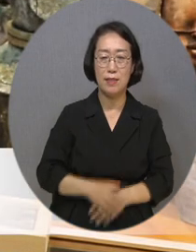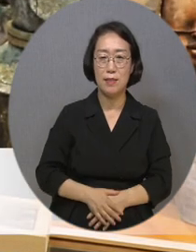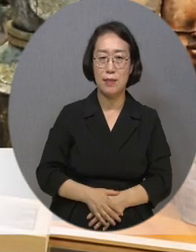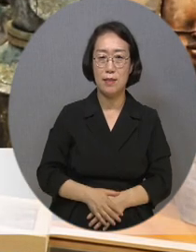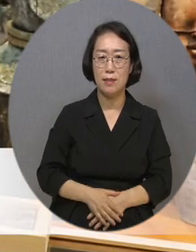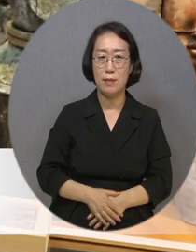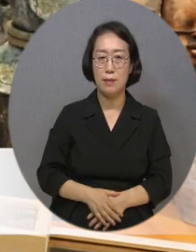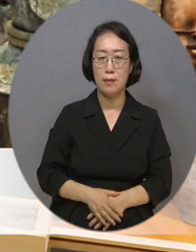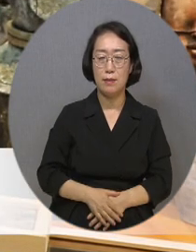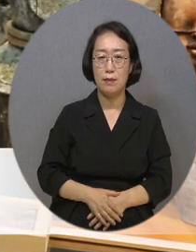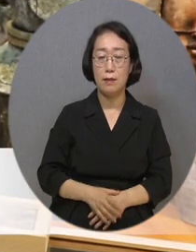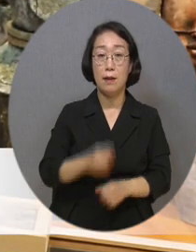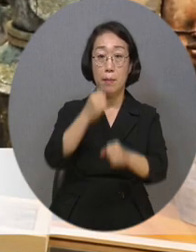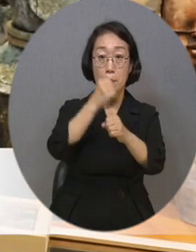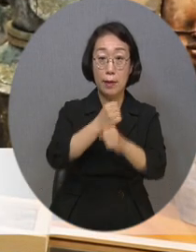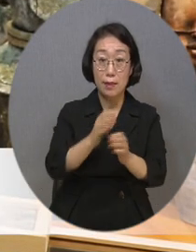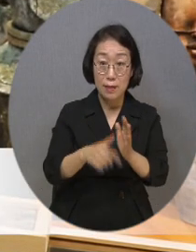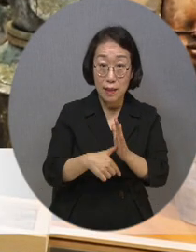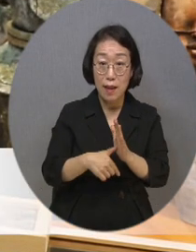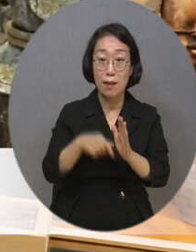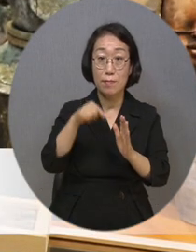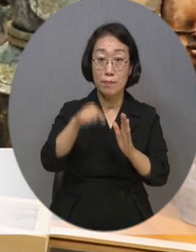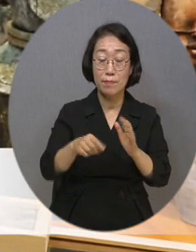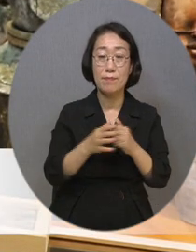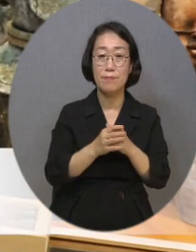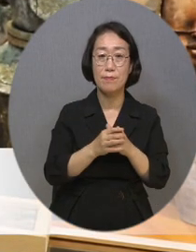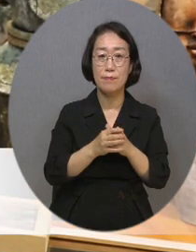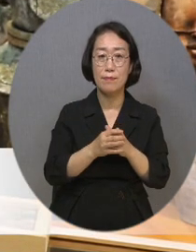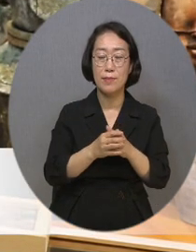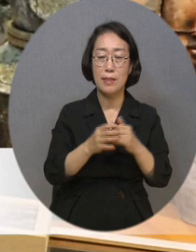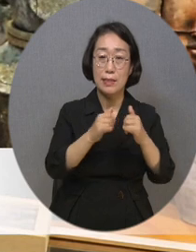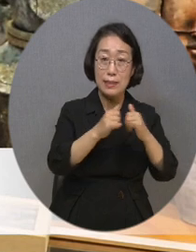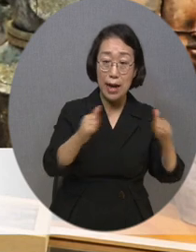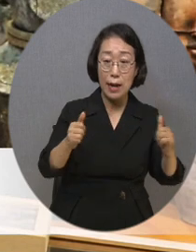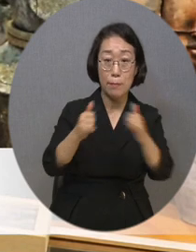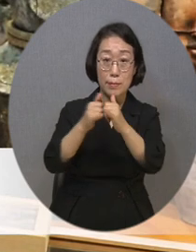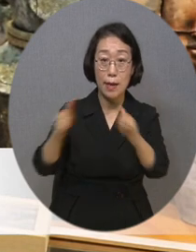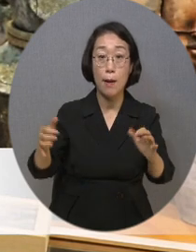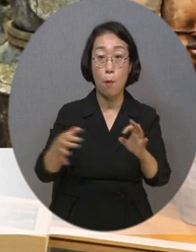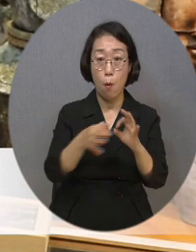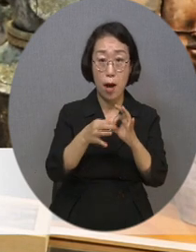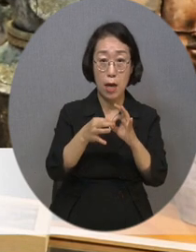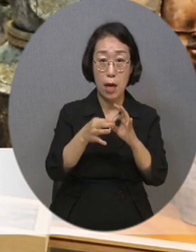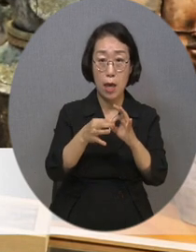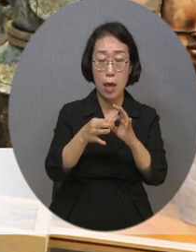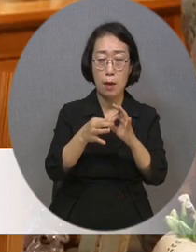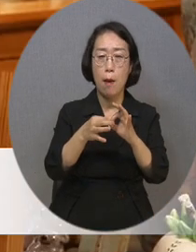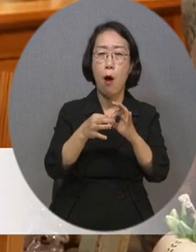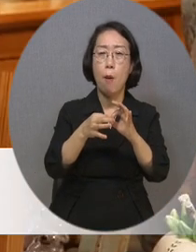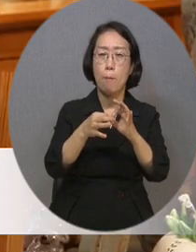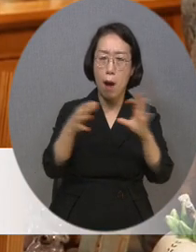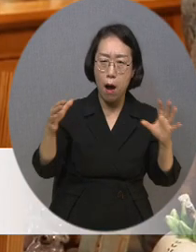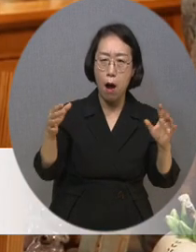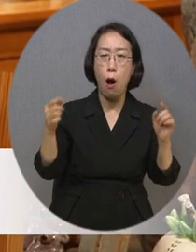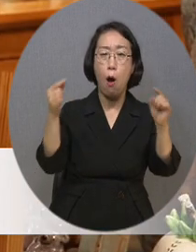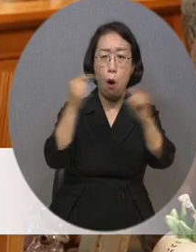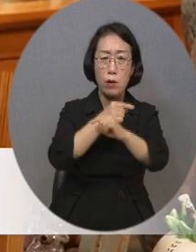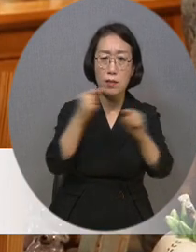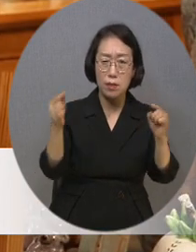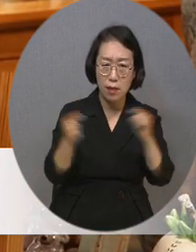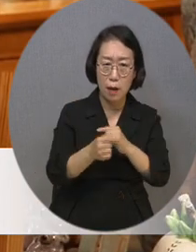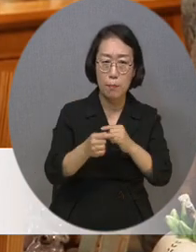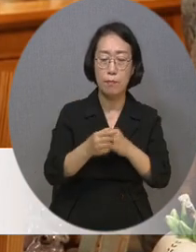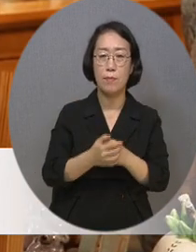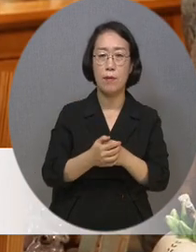주로 작품의 주제가 사람과 사람과 어떤 관계에서 오는 어떤 어긋남이나 그런